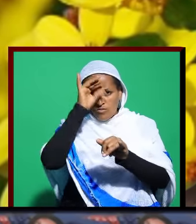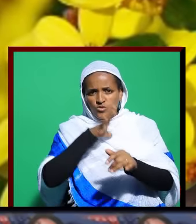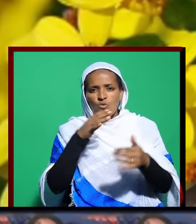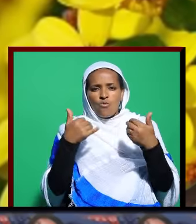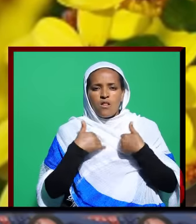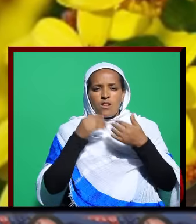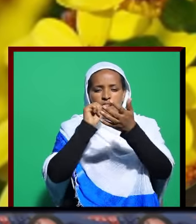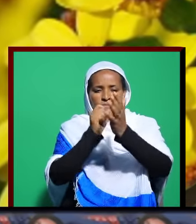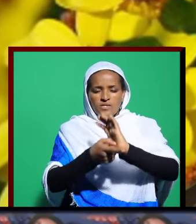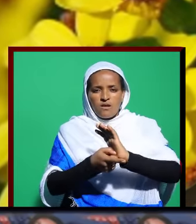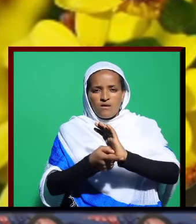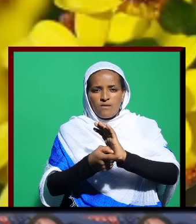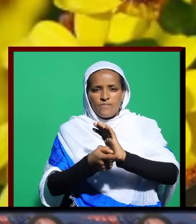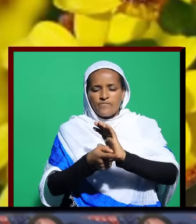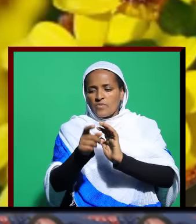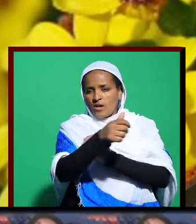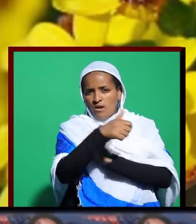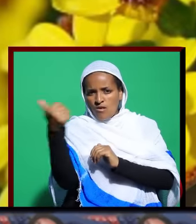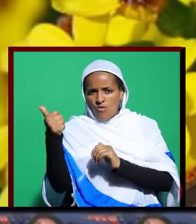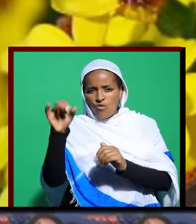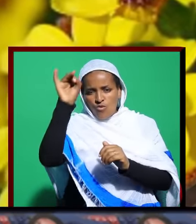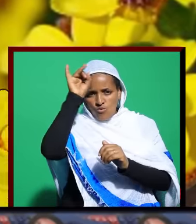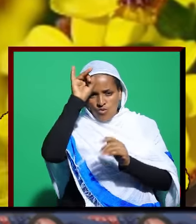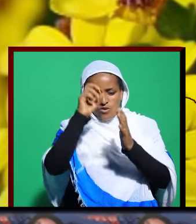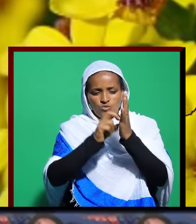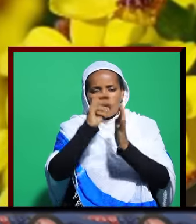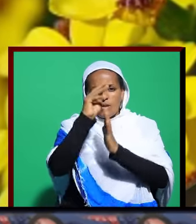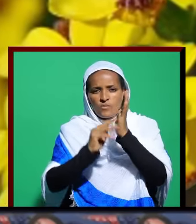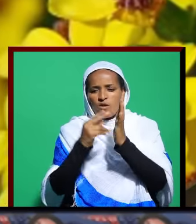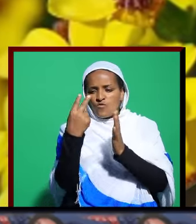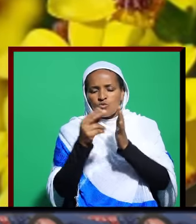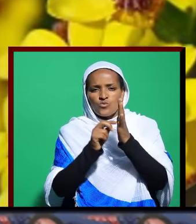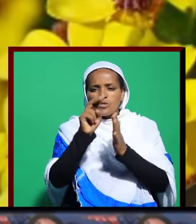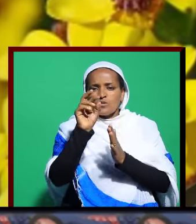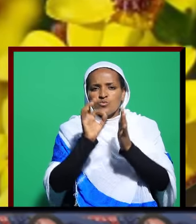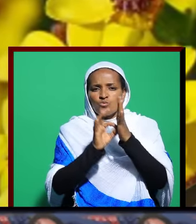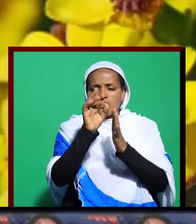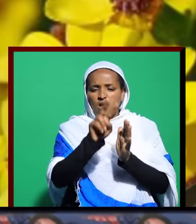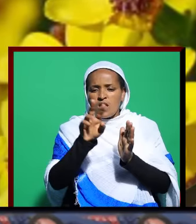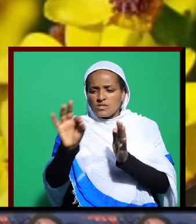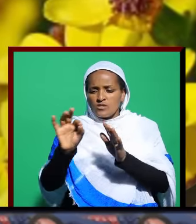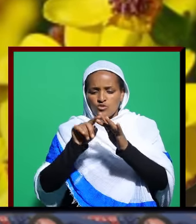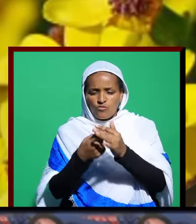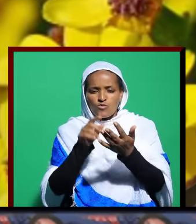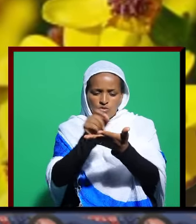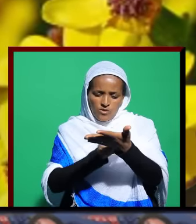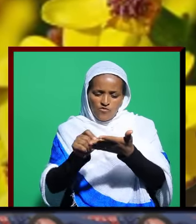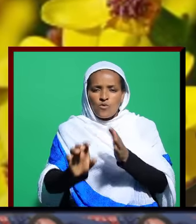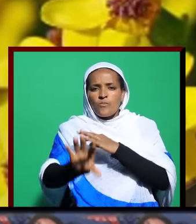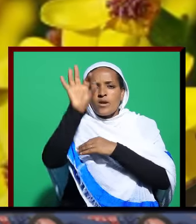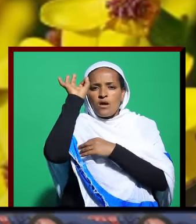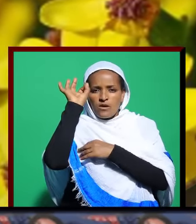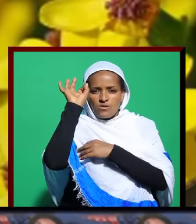አሉ። ለምሳሌ ሌላው በሉቃስ ወንጌል ምዕራፍ 2 ከቁጥር 29 ጀምሮ ተጽፎ